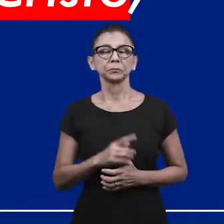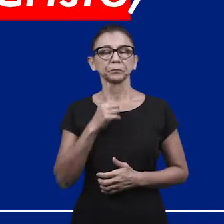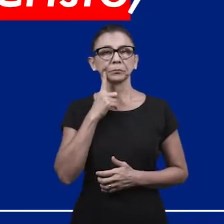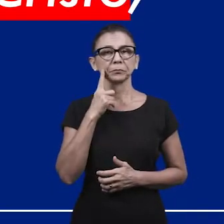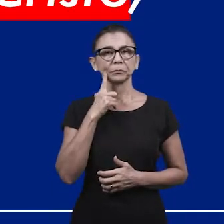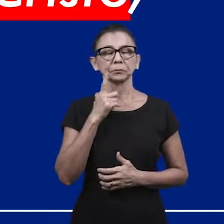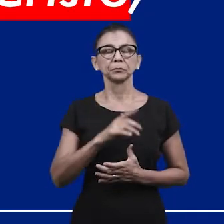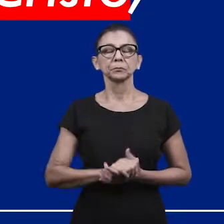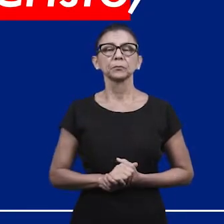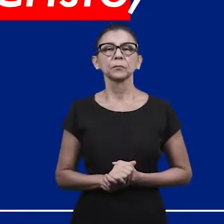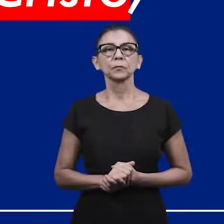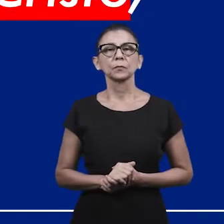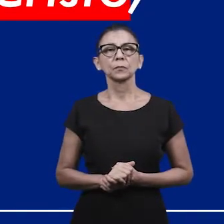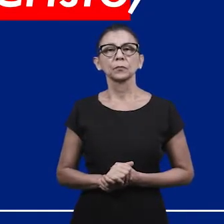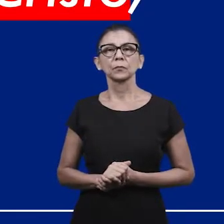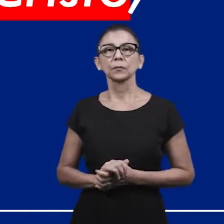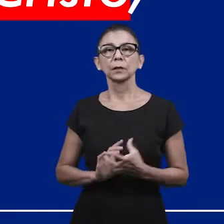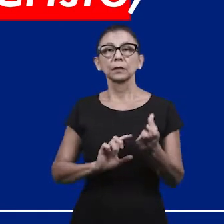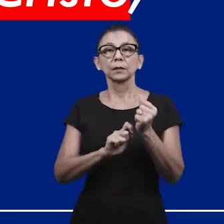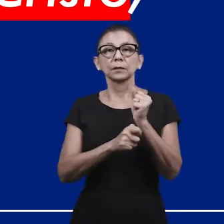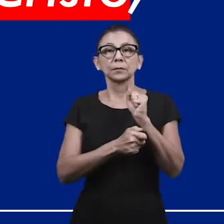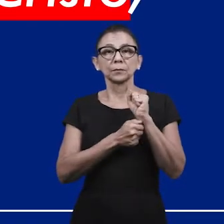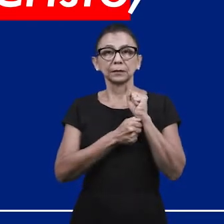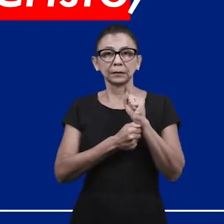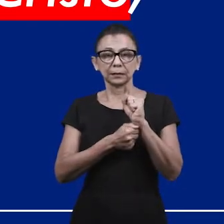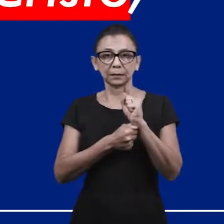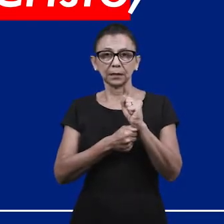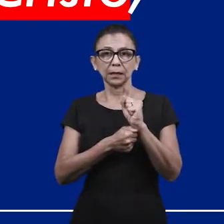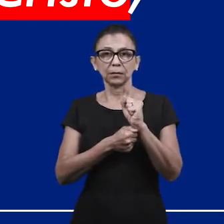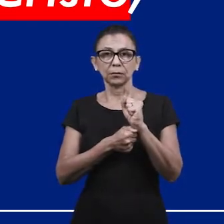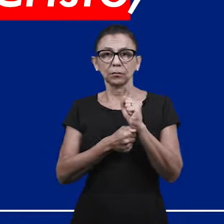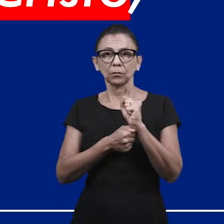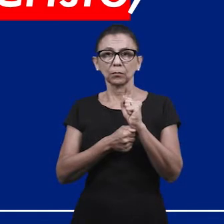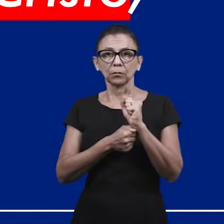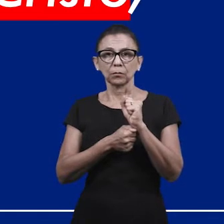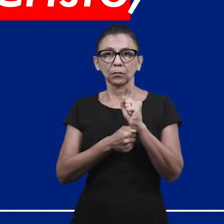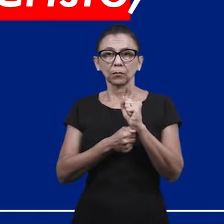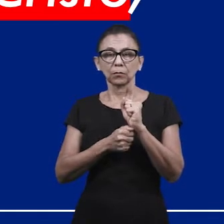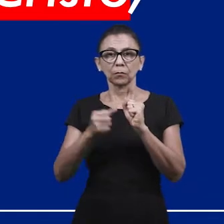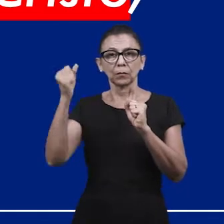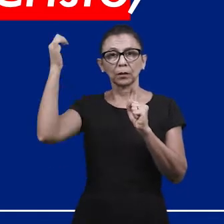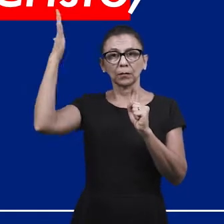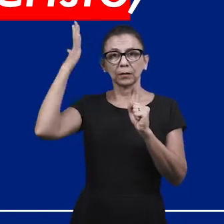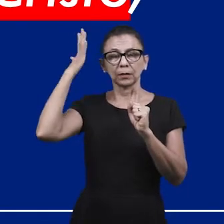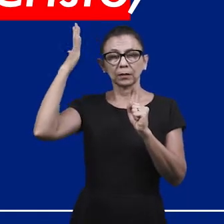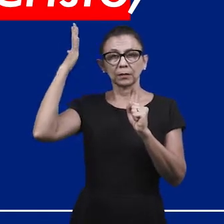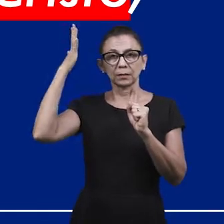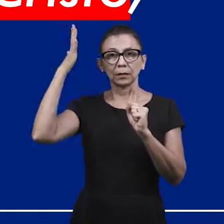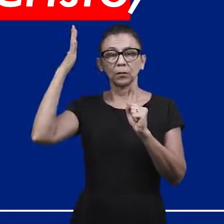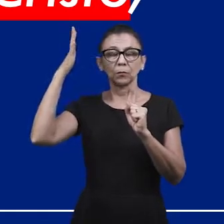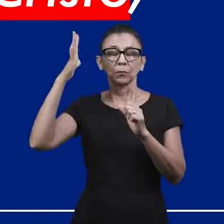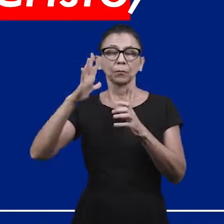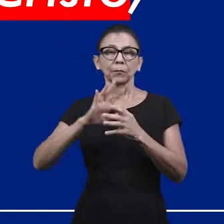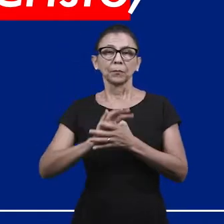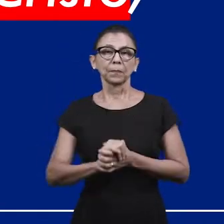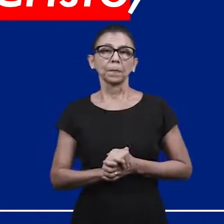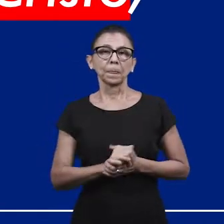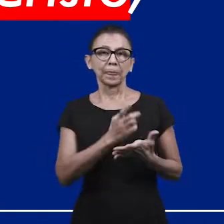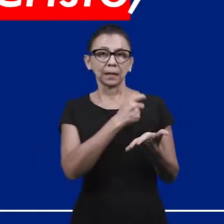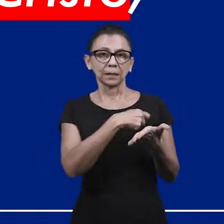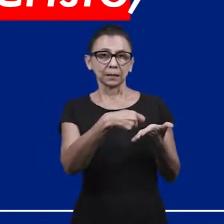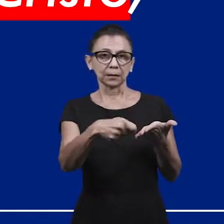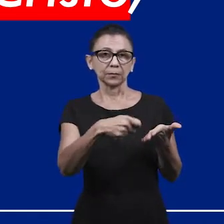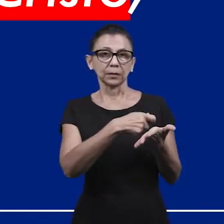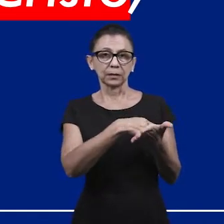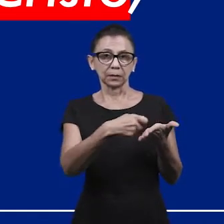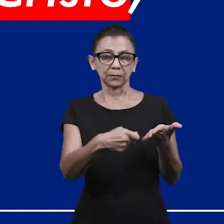et 4, et après on va lire dans la séquence le verset 9 de ce même chapitre. Dans Éphésiens 3, 3 et 4, il